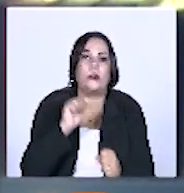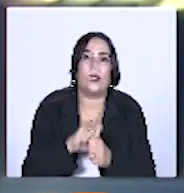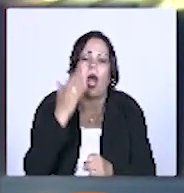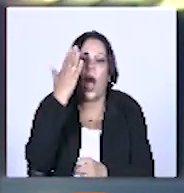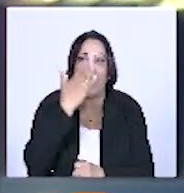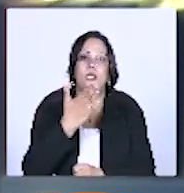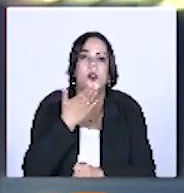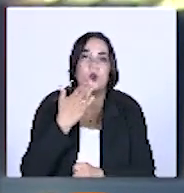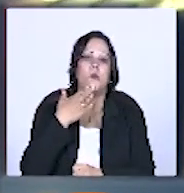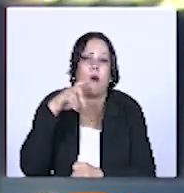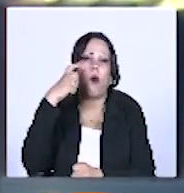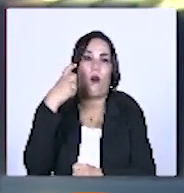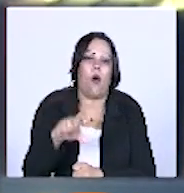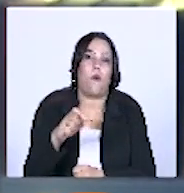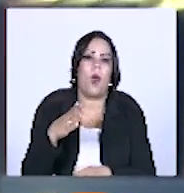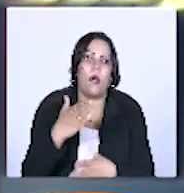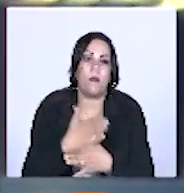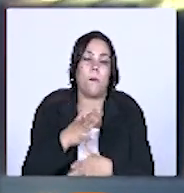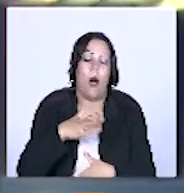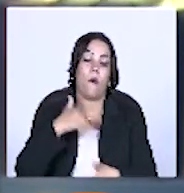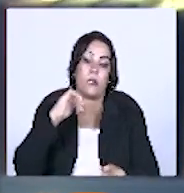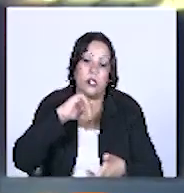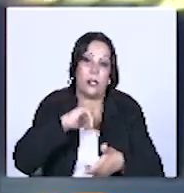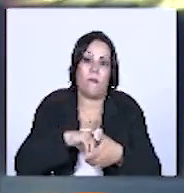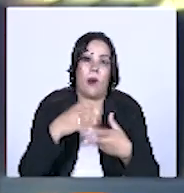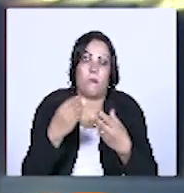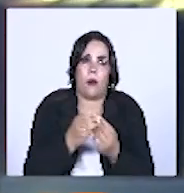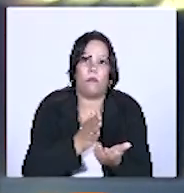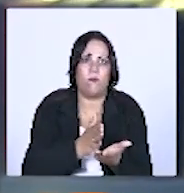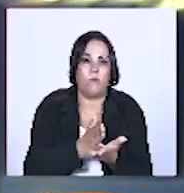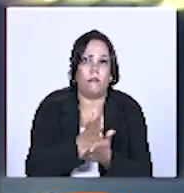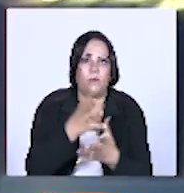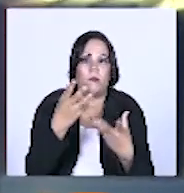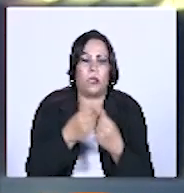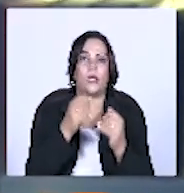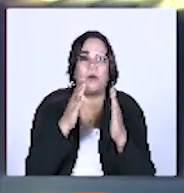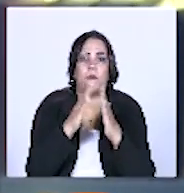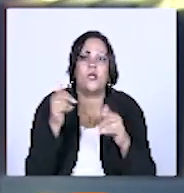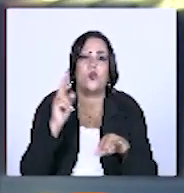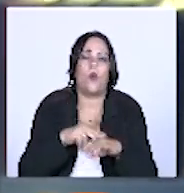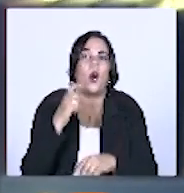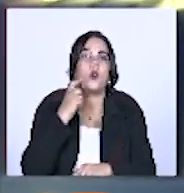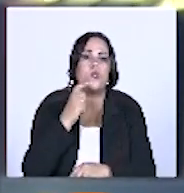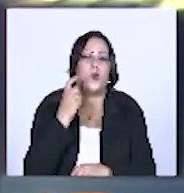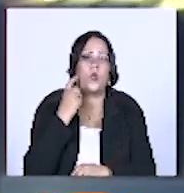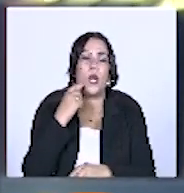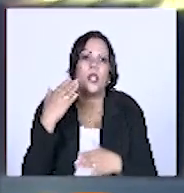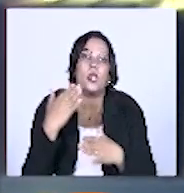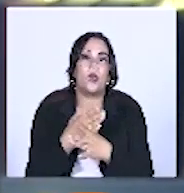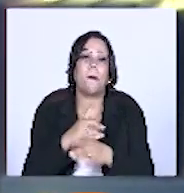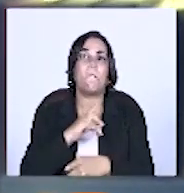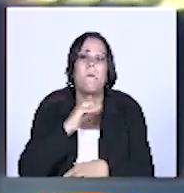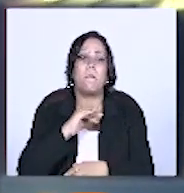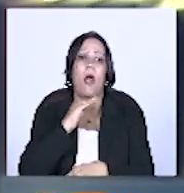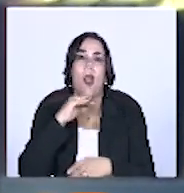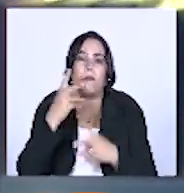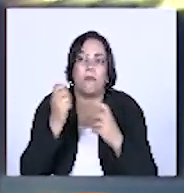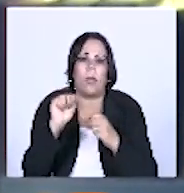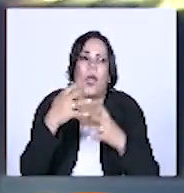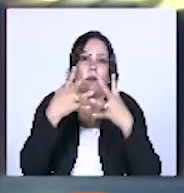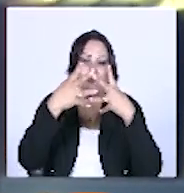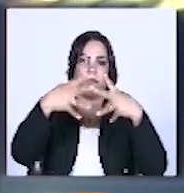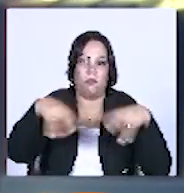الشديد تجاه الوصول الى اتفاق ملزم مع مصر والسودان بشان ملء السد وترتيبات